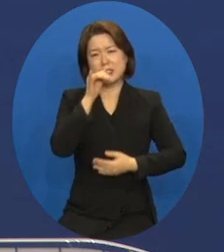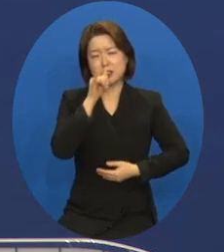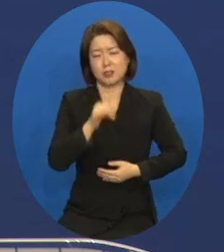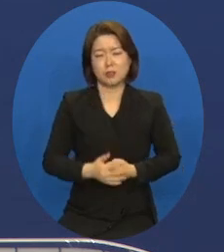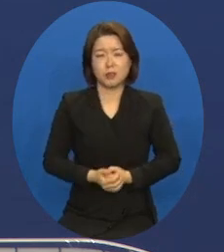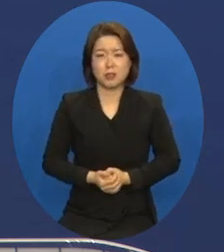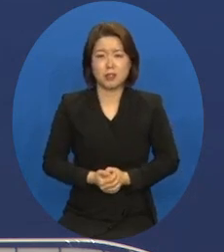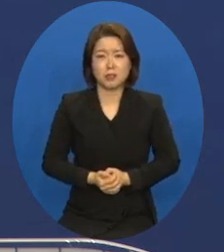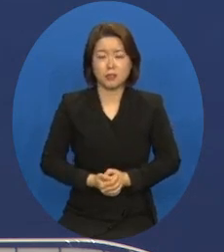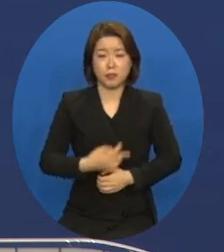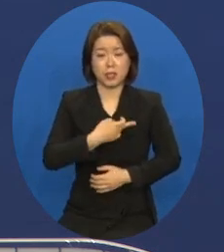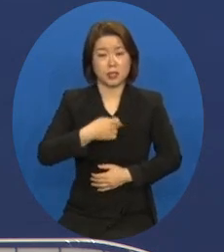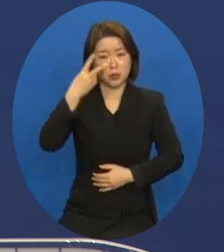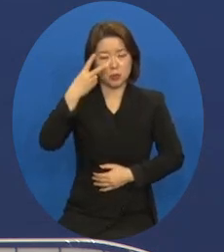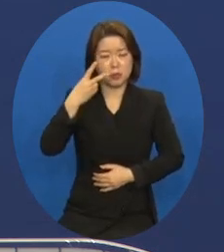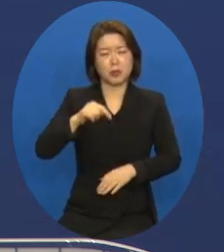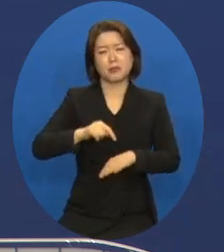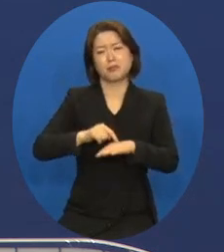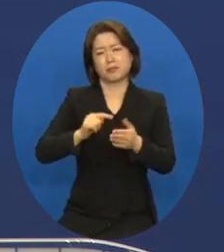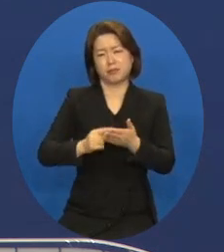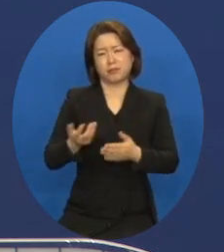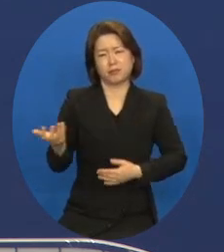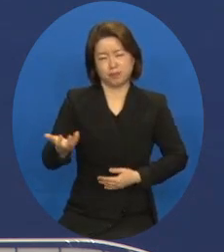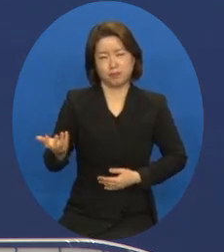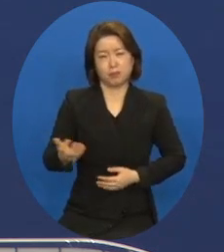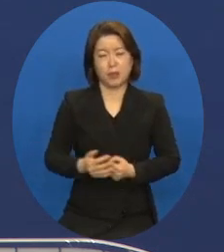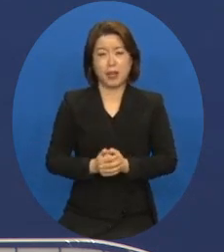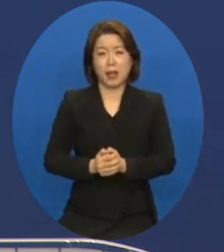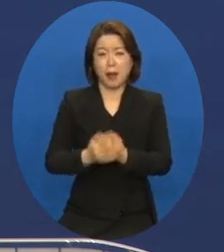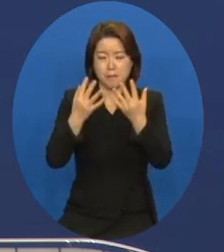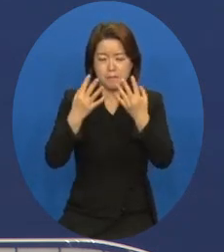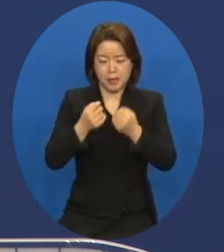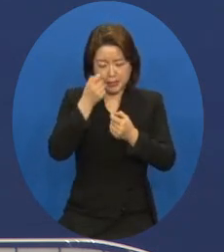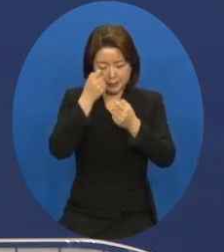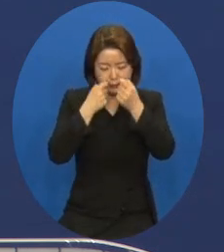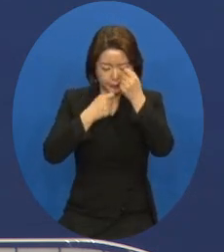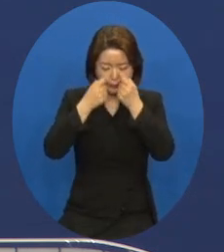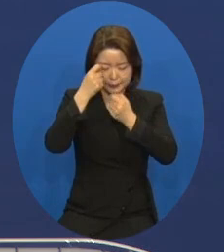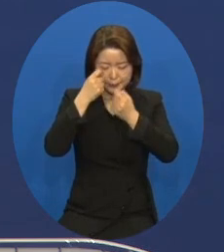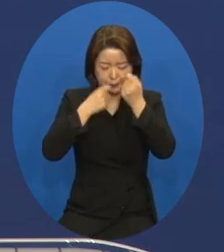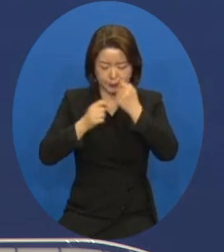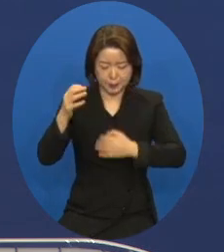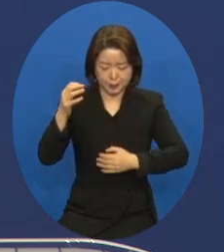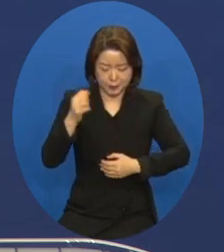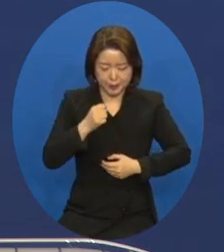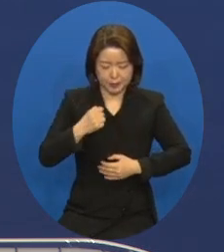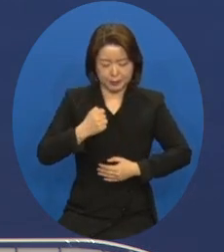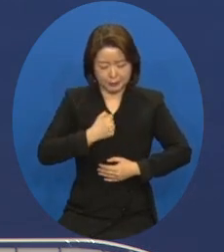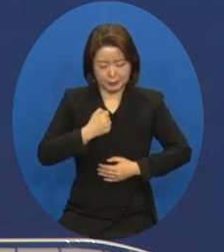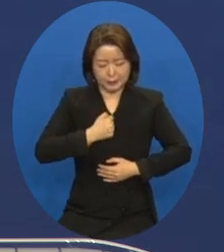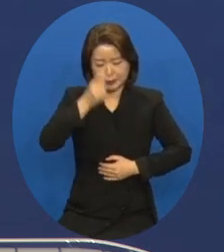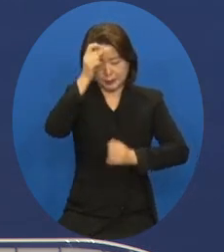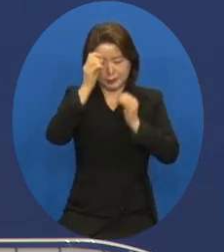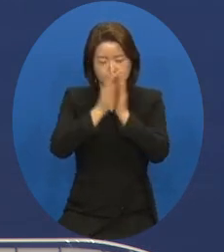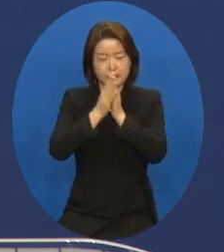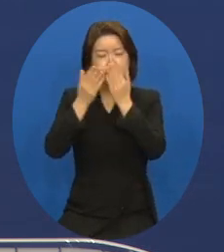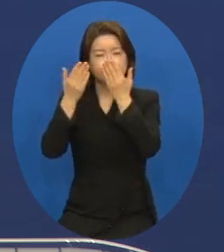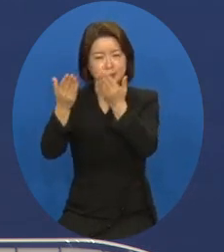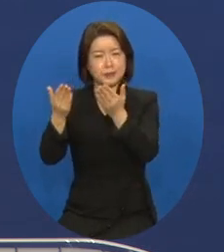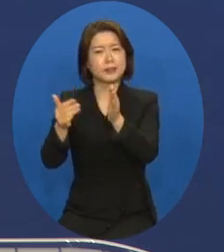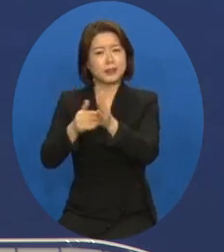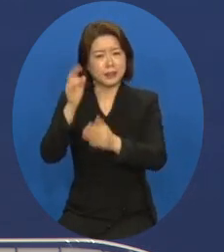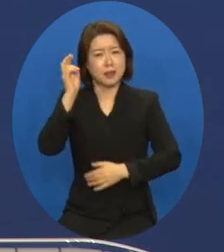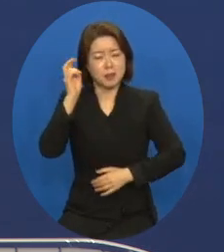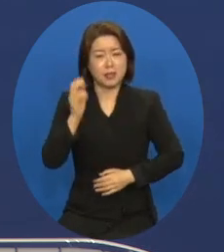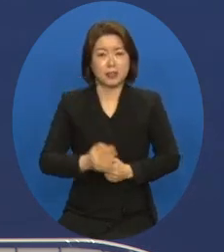사도 바울이 얼마나 마음이 아빠 겠습니까 얼마나 눈물로 기도 했겠습니까 결국은 사도